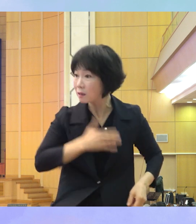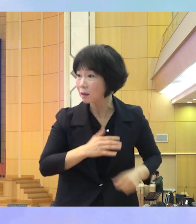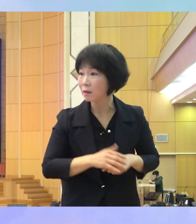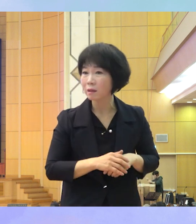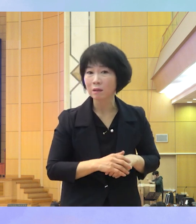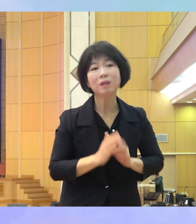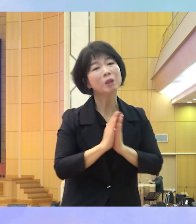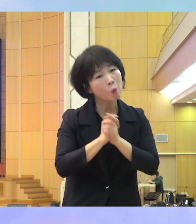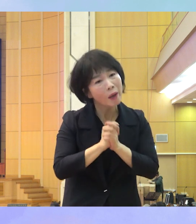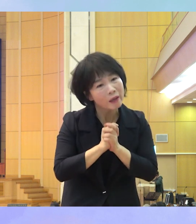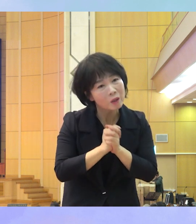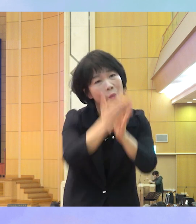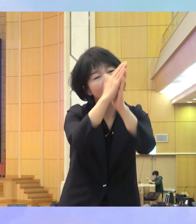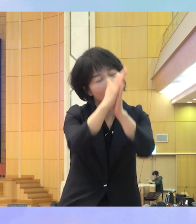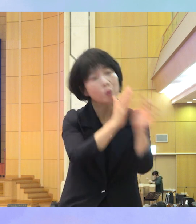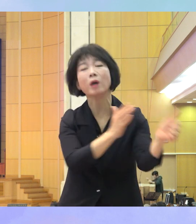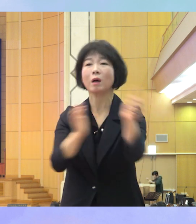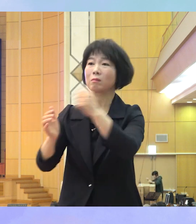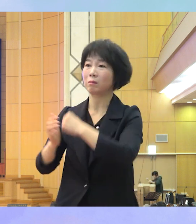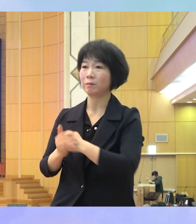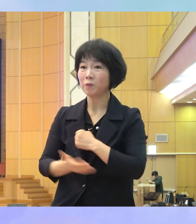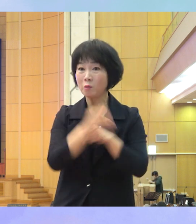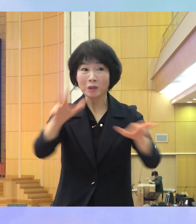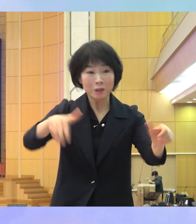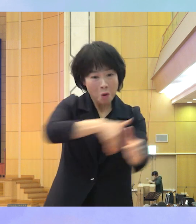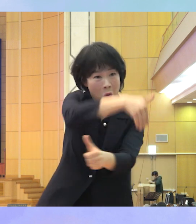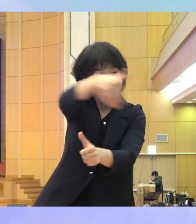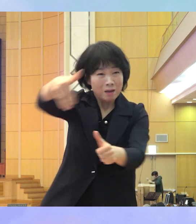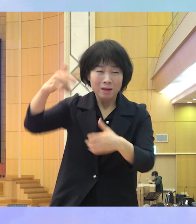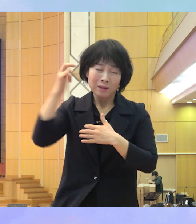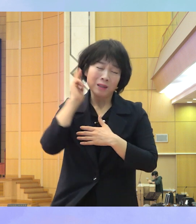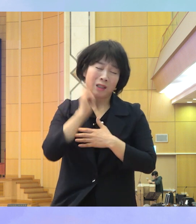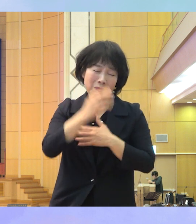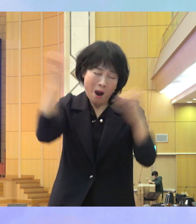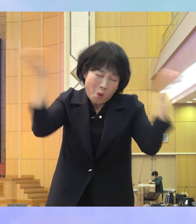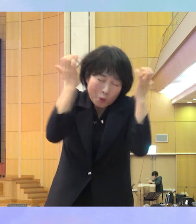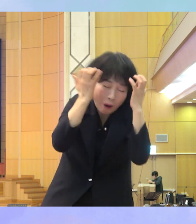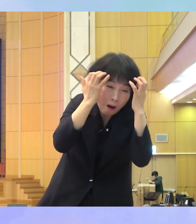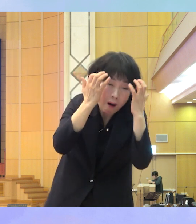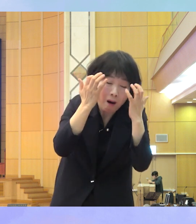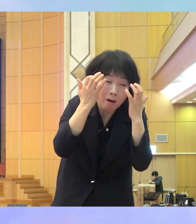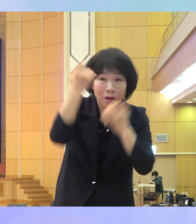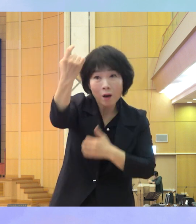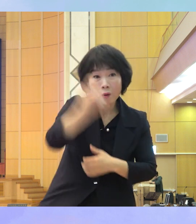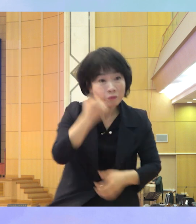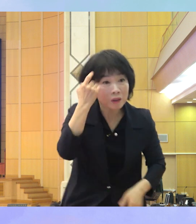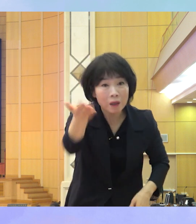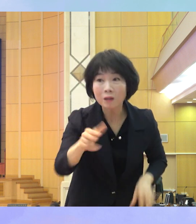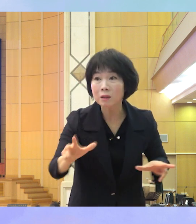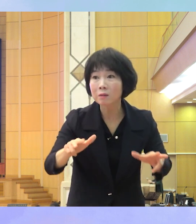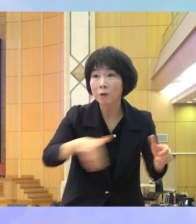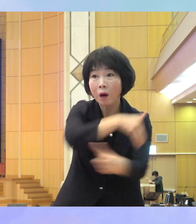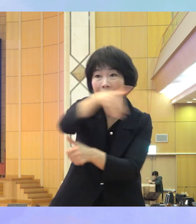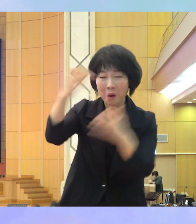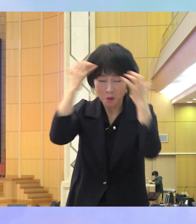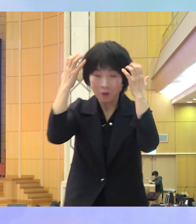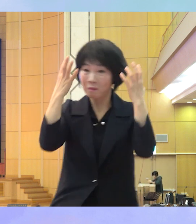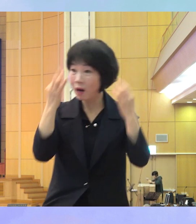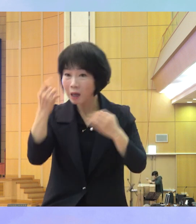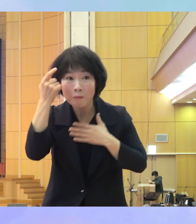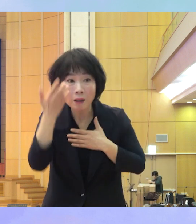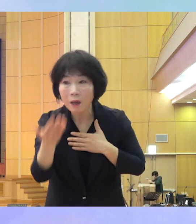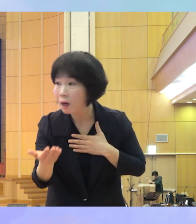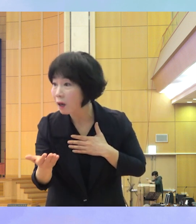범람할지라도 여러분에게 엄청난 홍수 같은 것들이 여러분을 완전히 쓰나미처럼, 여러분을